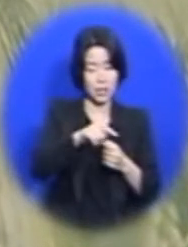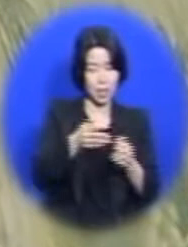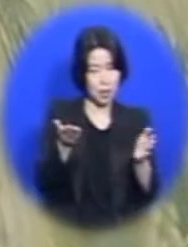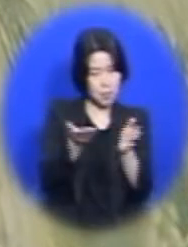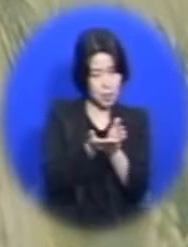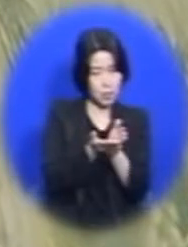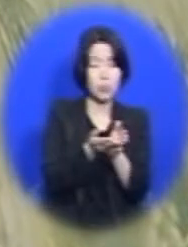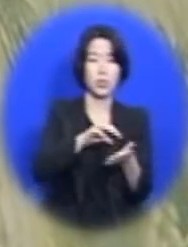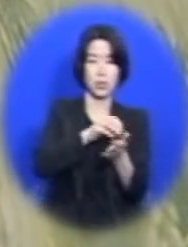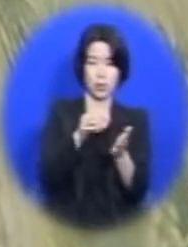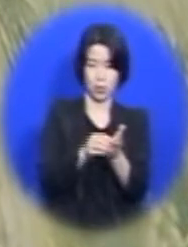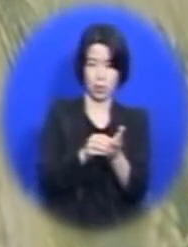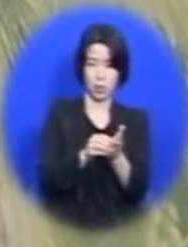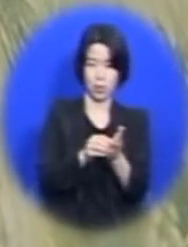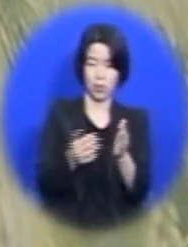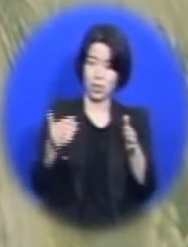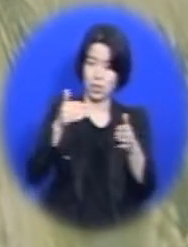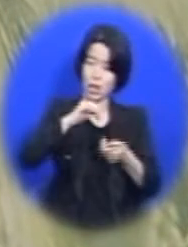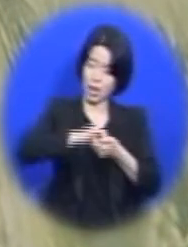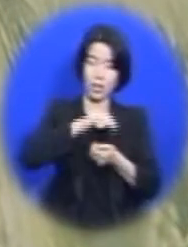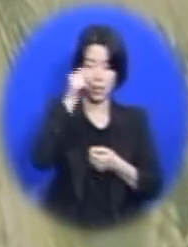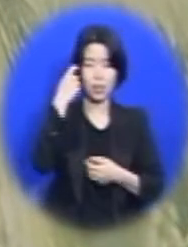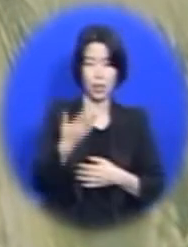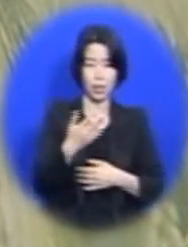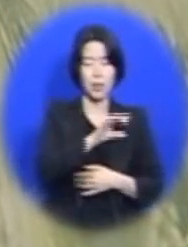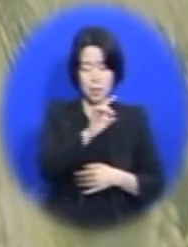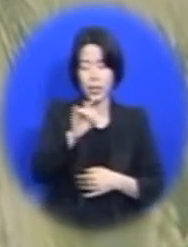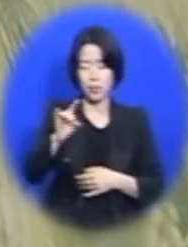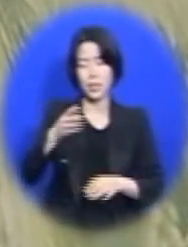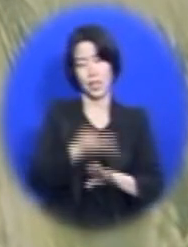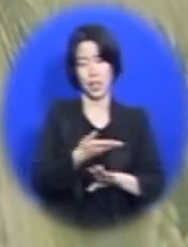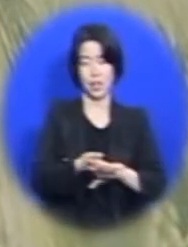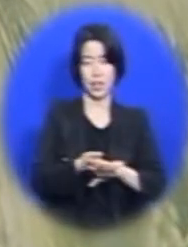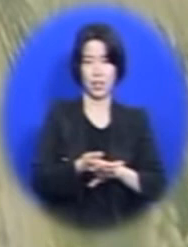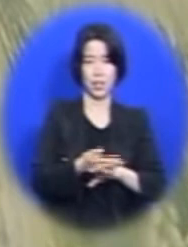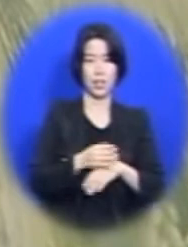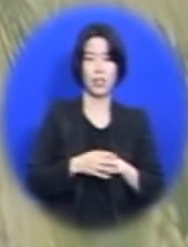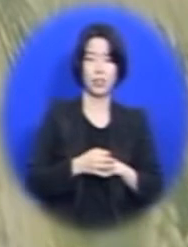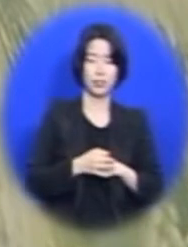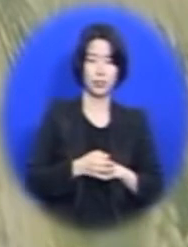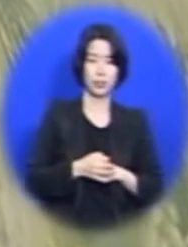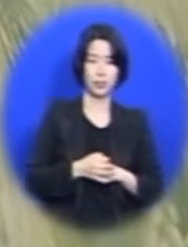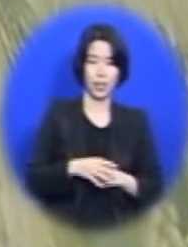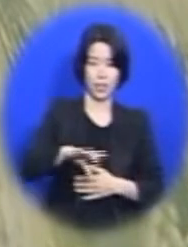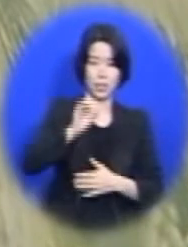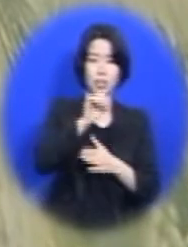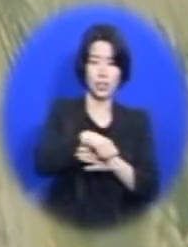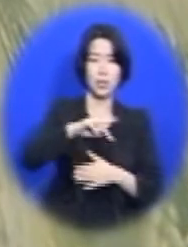맞출 수 있는 정도가 한계일까요? 다 각자 다른 거죠. 첫